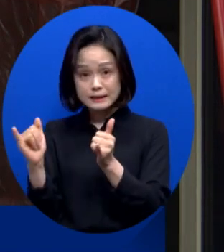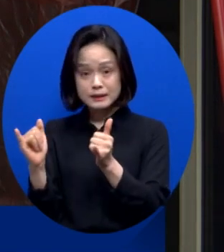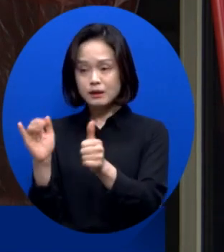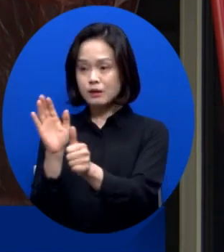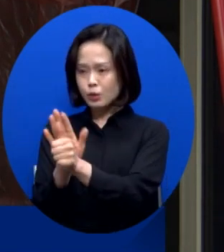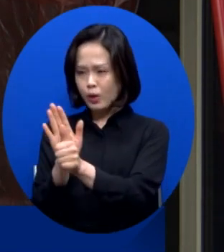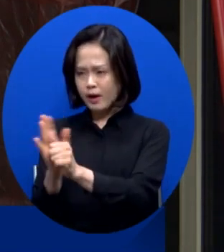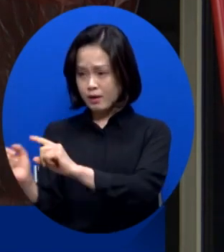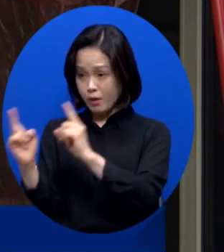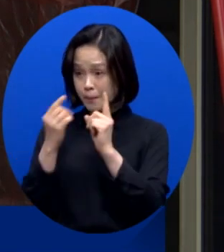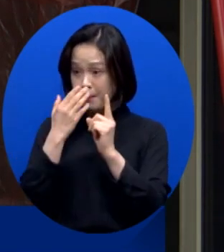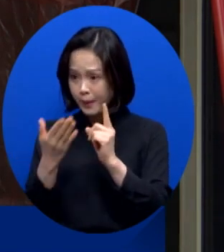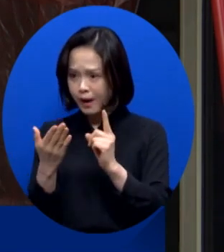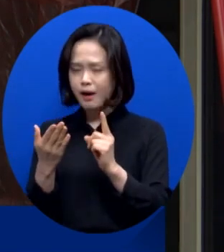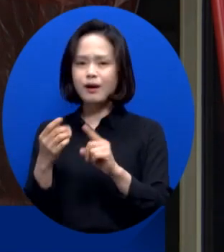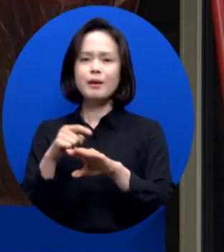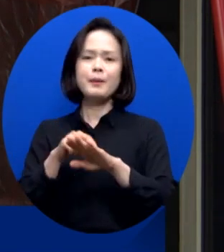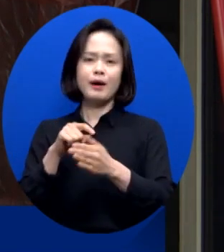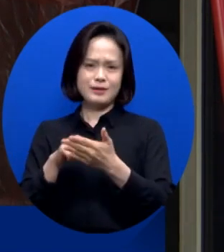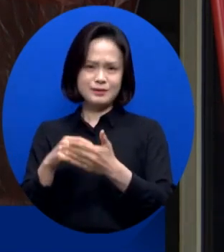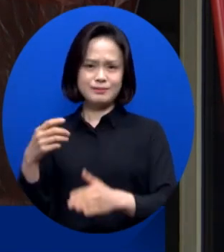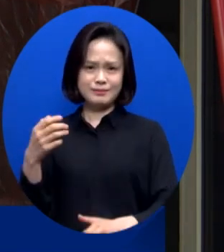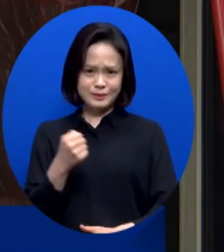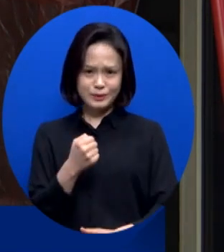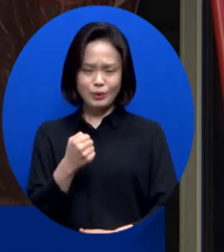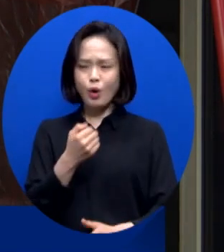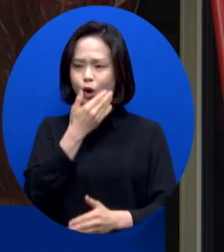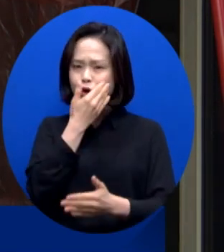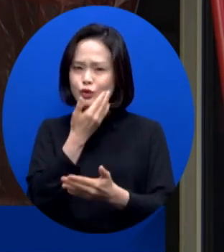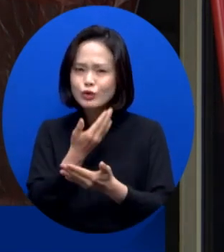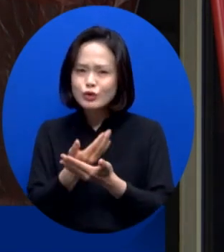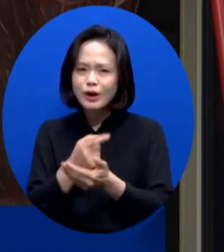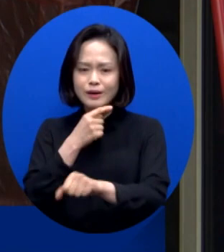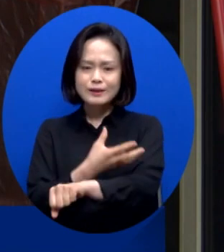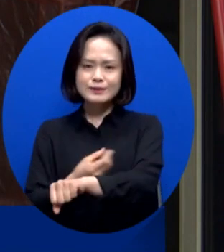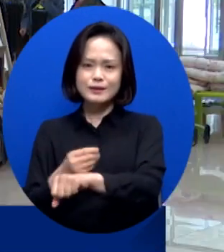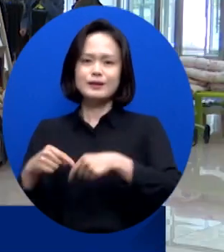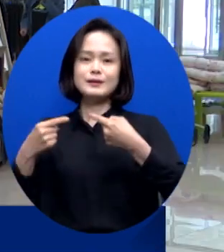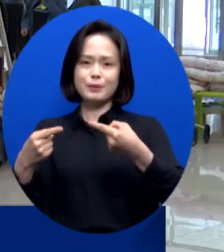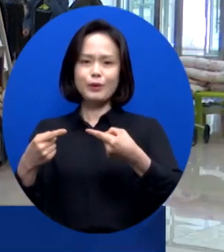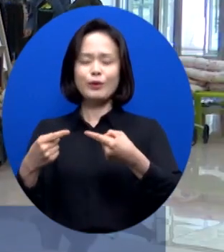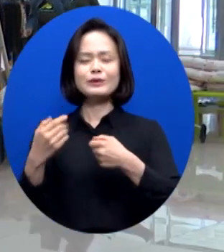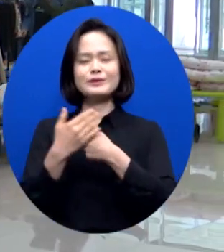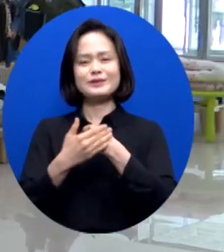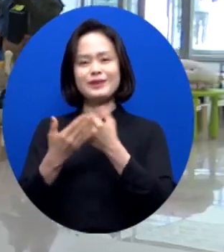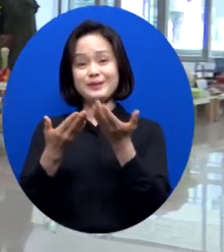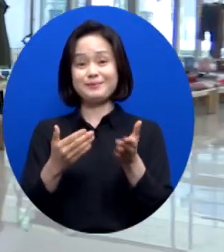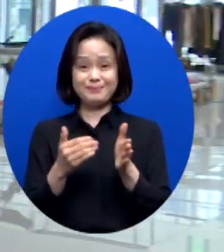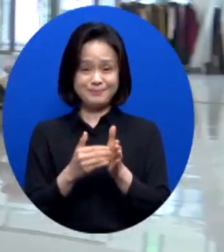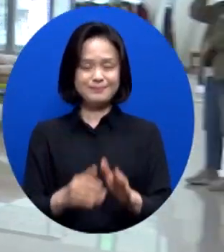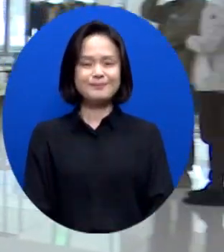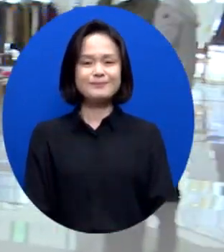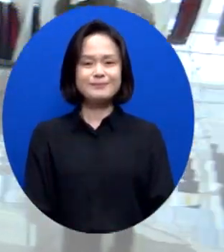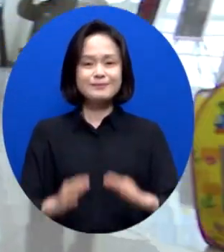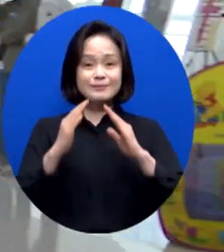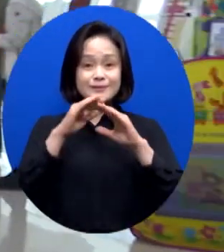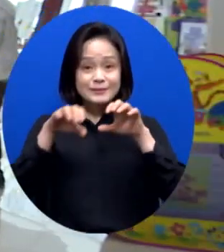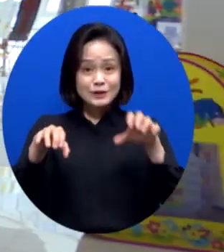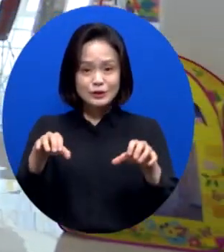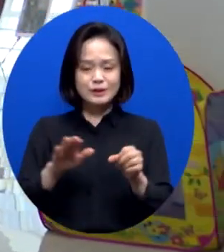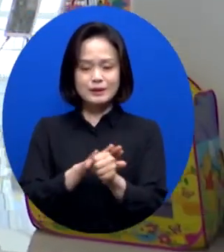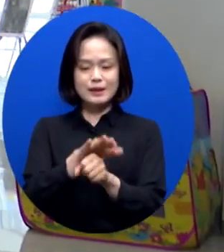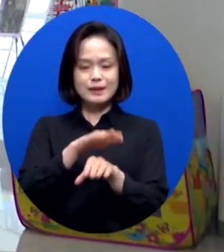있겠다라는 생각이 들어서 너무 귀하고 너무 은혜로운 시간이었던 것 같아요 또한 이웃에게 사랑을